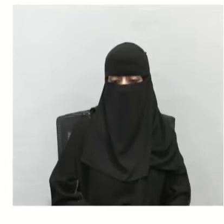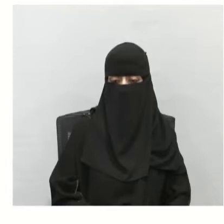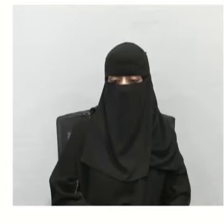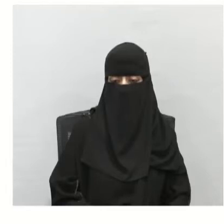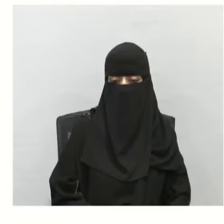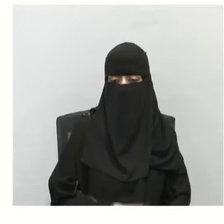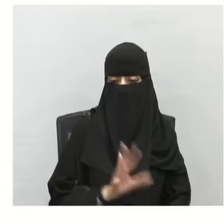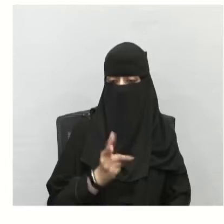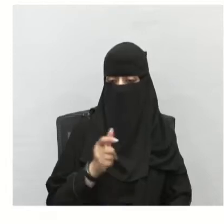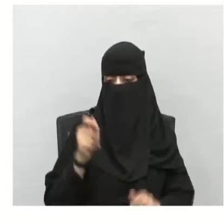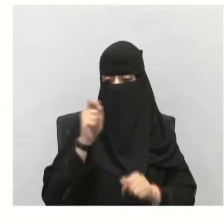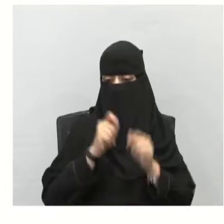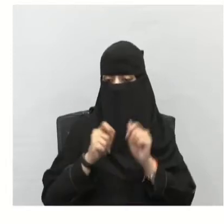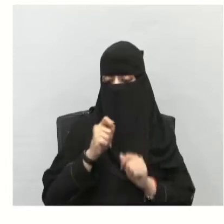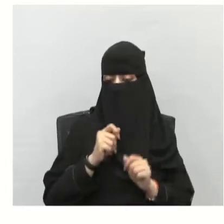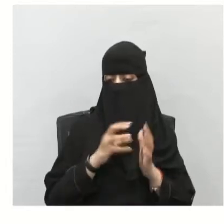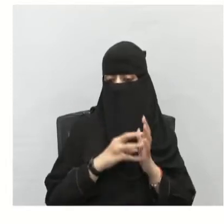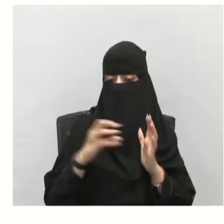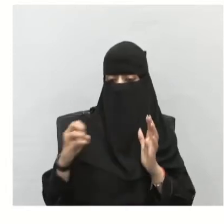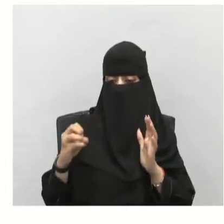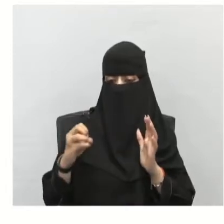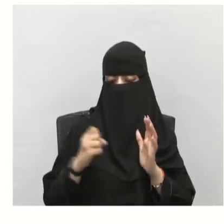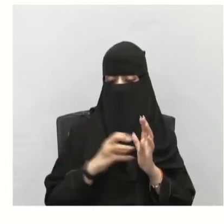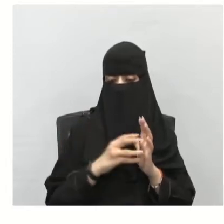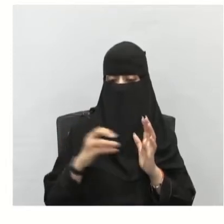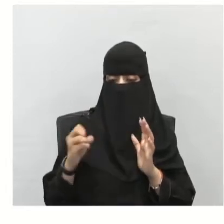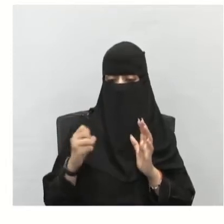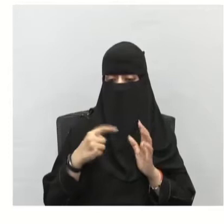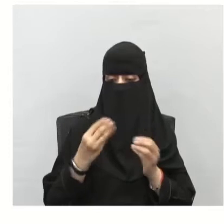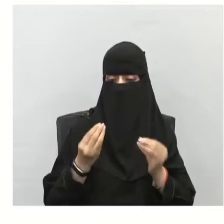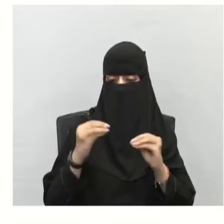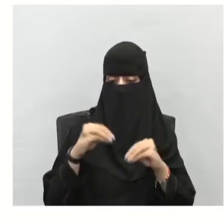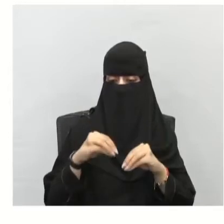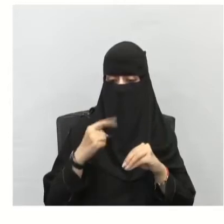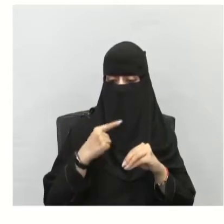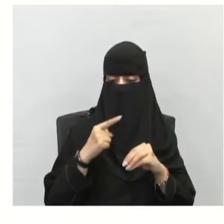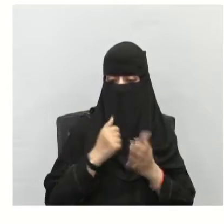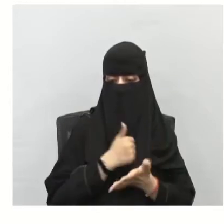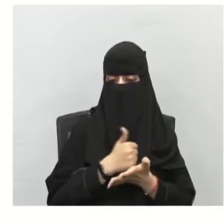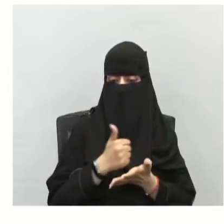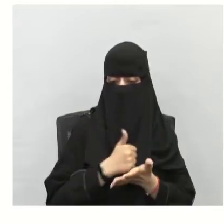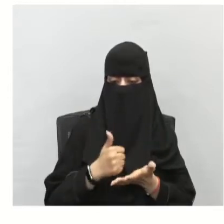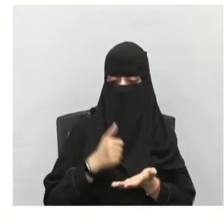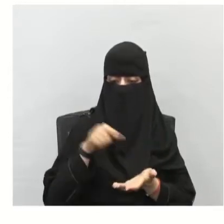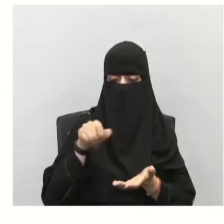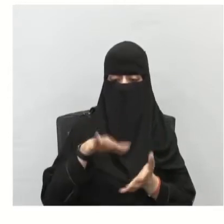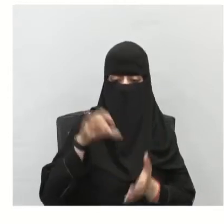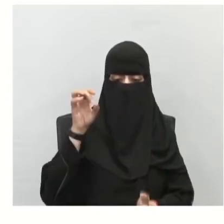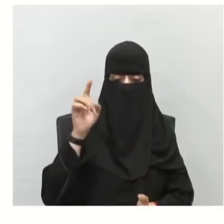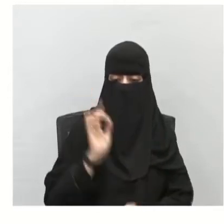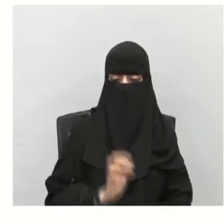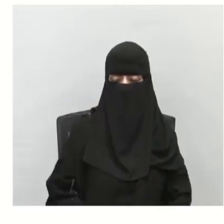هنا طبعا سوف أستخدم أنا ماذا؟ النماذج. سوف أستخدم النماذج بالإضافة إلى الأنماط، وأنتم لكم الخيار.